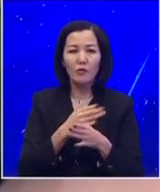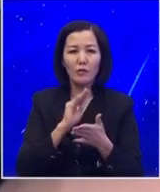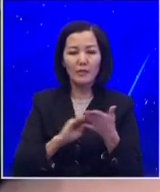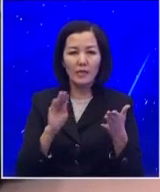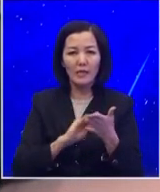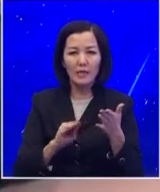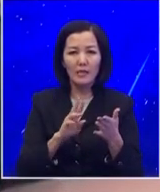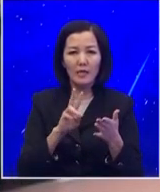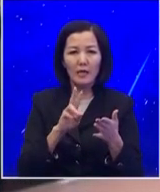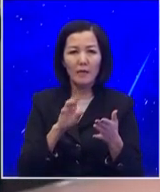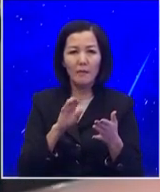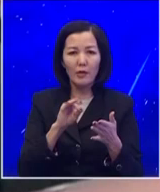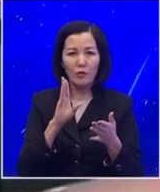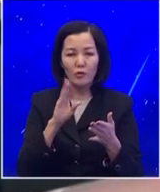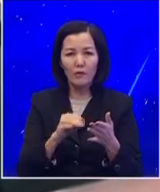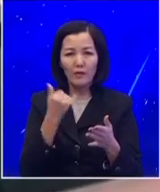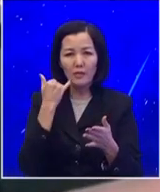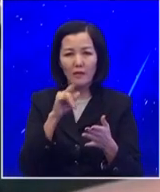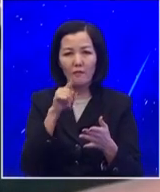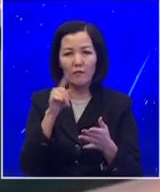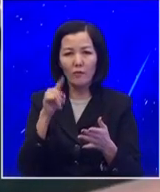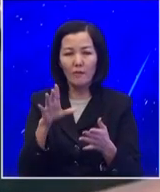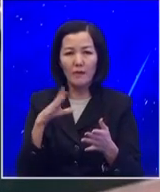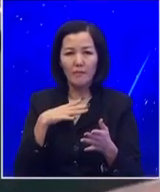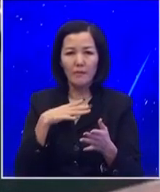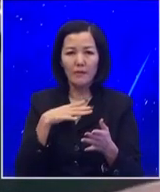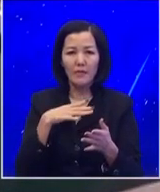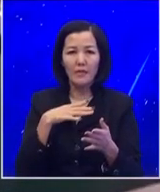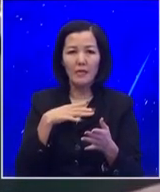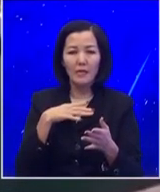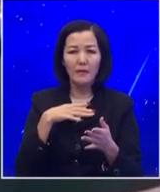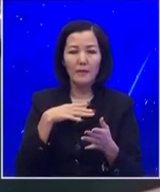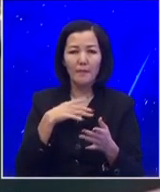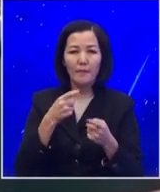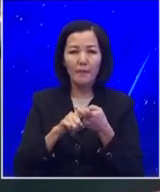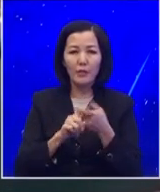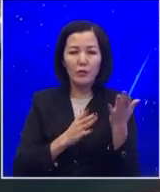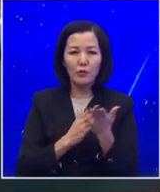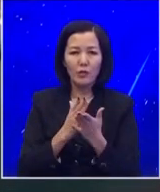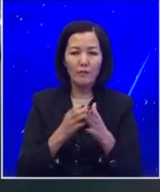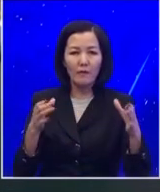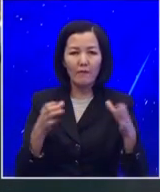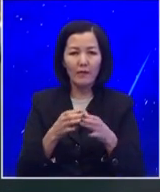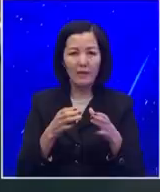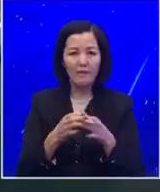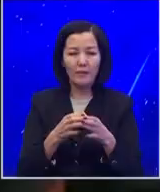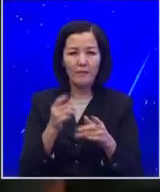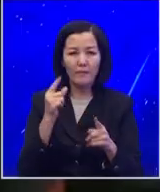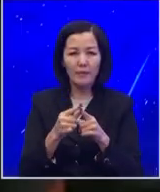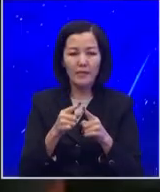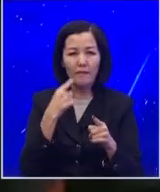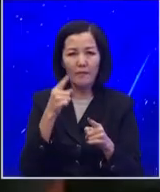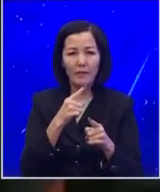Совбеза Николая Патрушева. А телефонный номер был замаскирован под служебный ведомственный. По словам Навального,